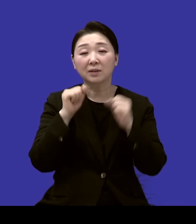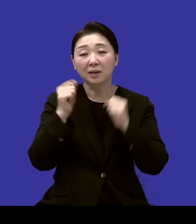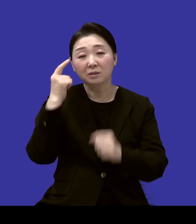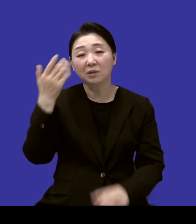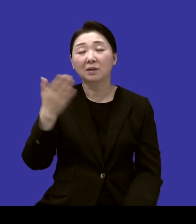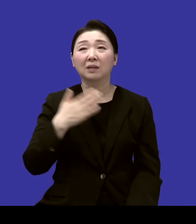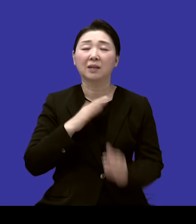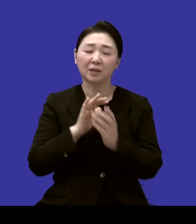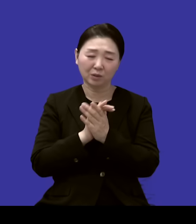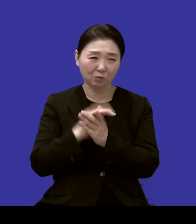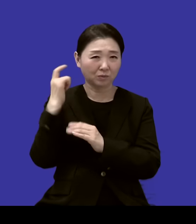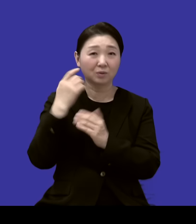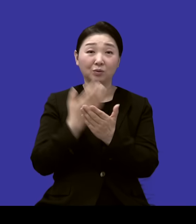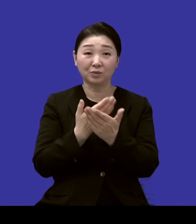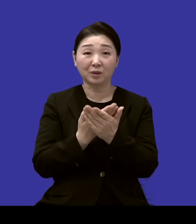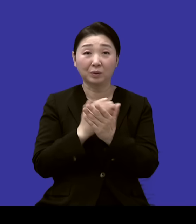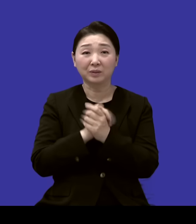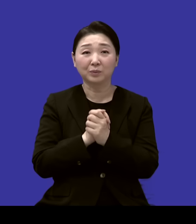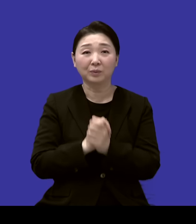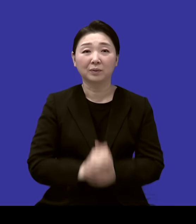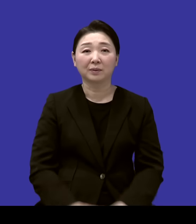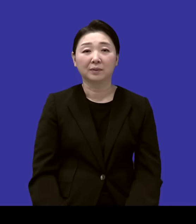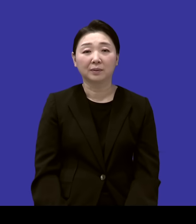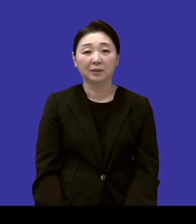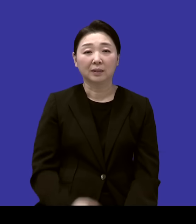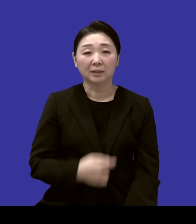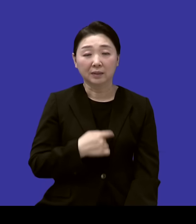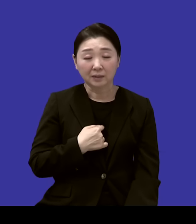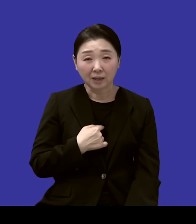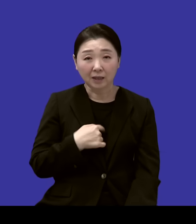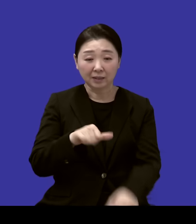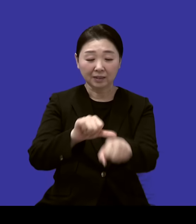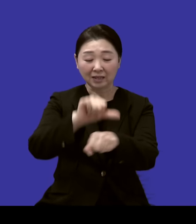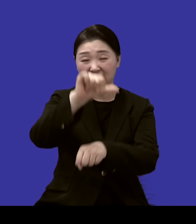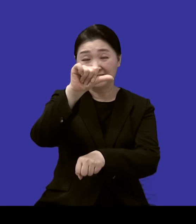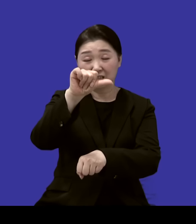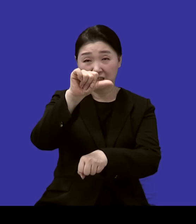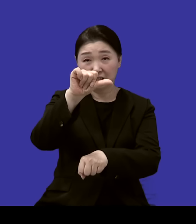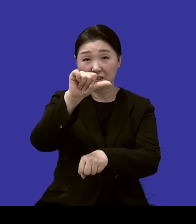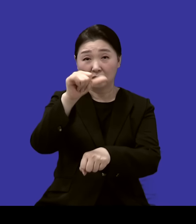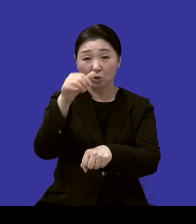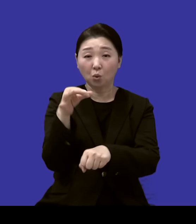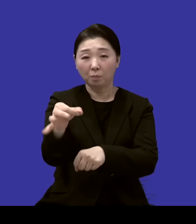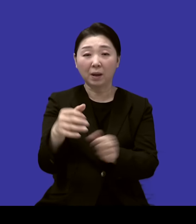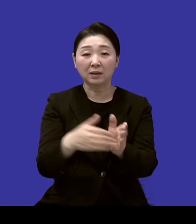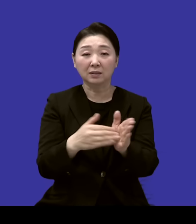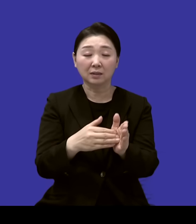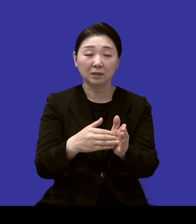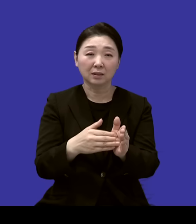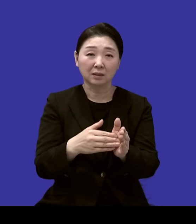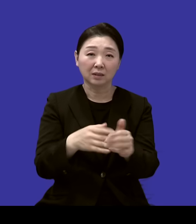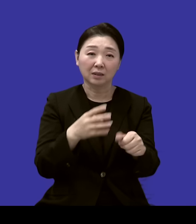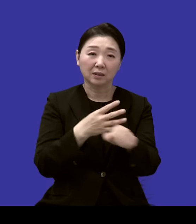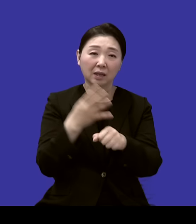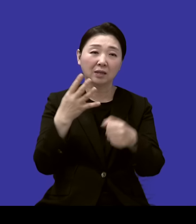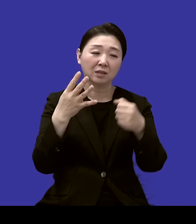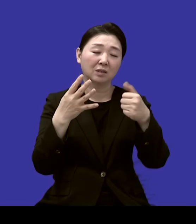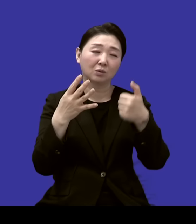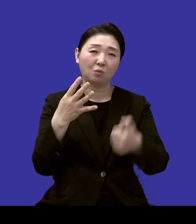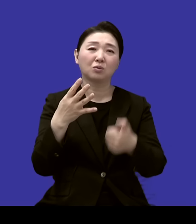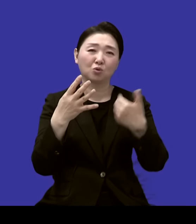계십니까? 제발 내 기도 좀 들어주세요. 제가 5시 마감으로 기억하는데 4시 59분까지 제가 폰을 보고 있었거든요.